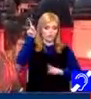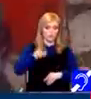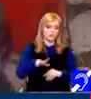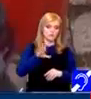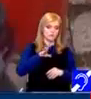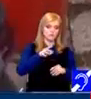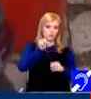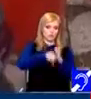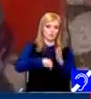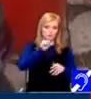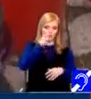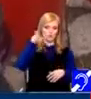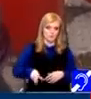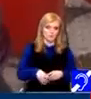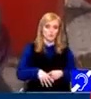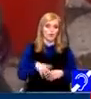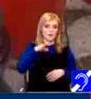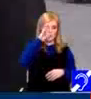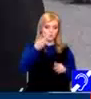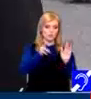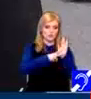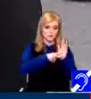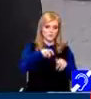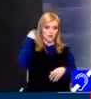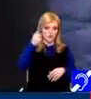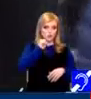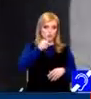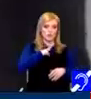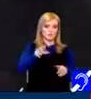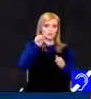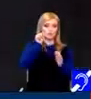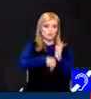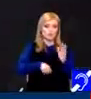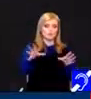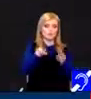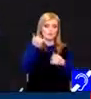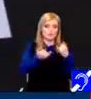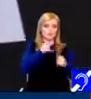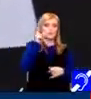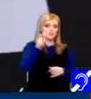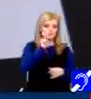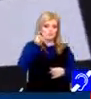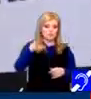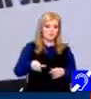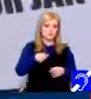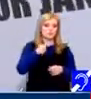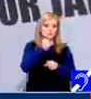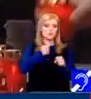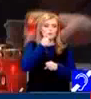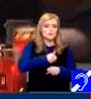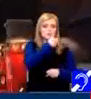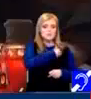jurnalist de investigații. Ian Kuciak, 27 de ani, a fost împușcat împreună cu prietena lui. Tânărul jurnalist lucra în secret